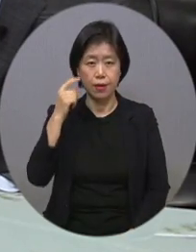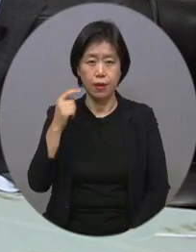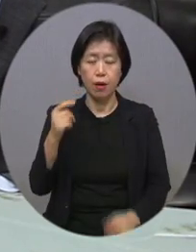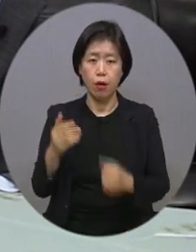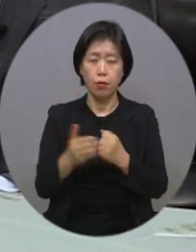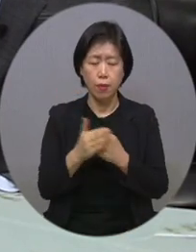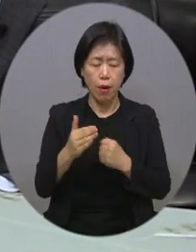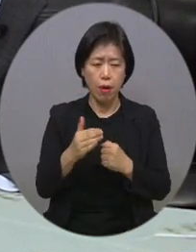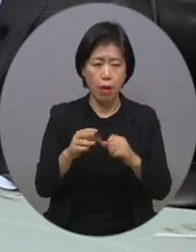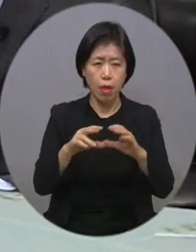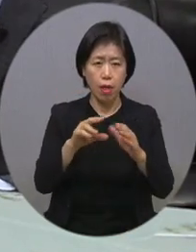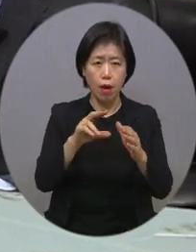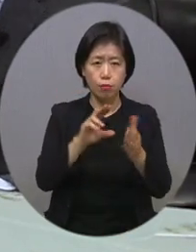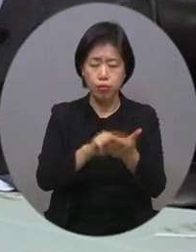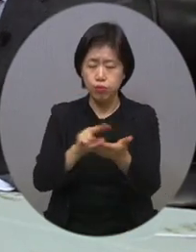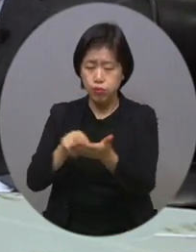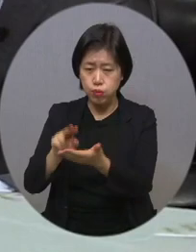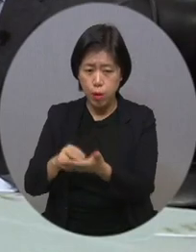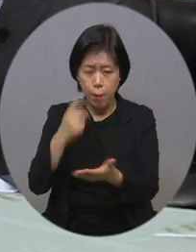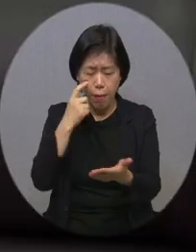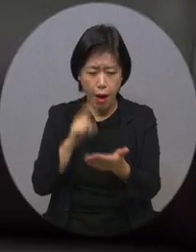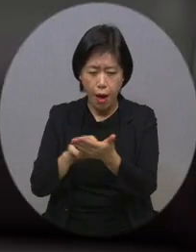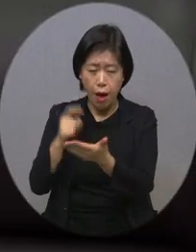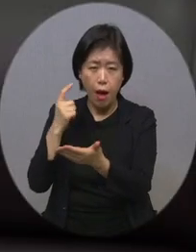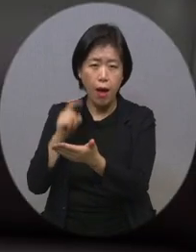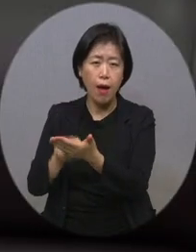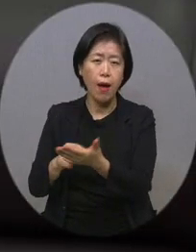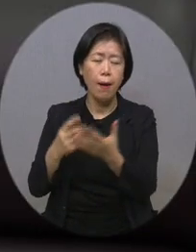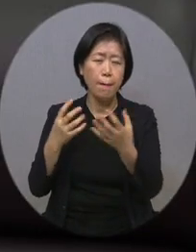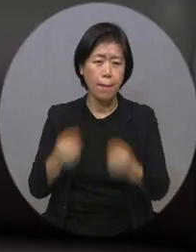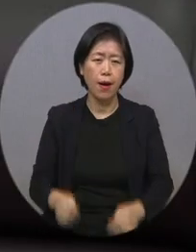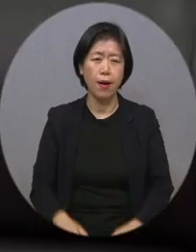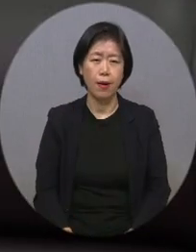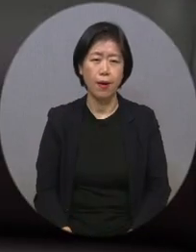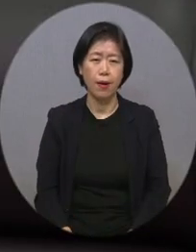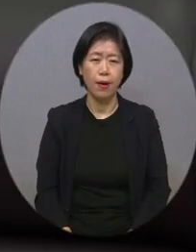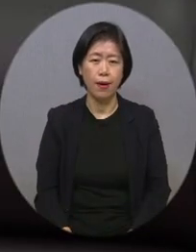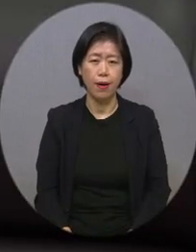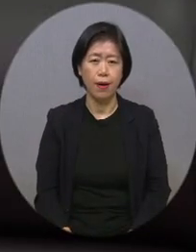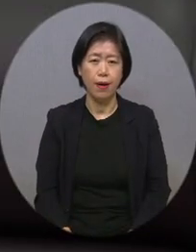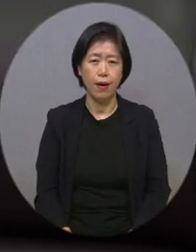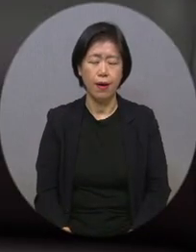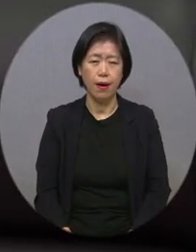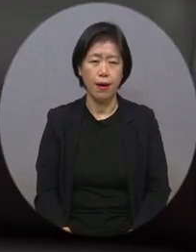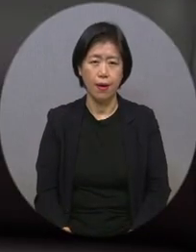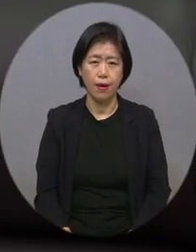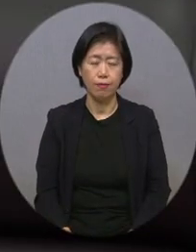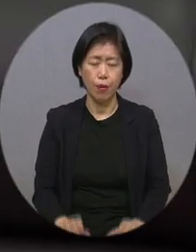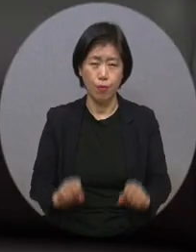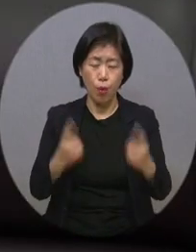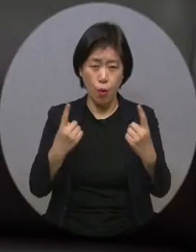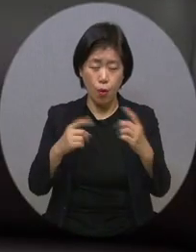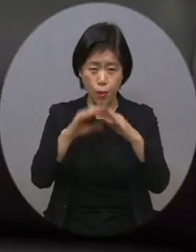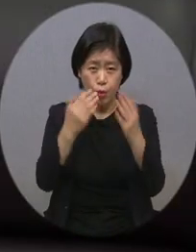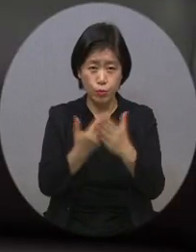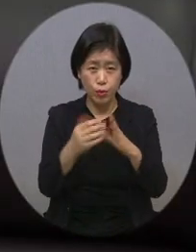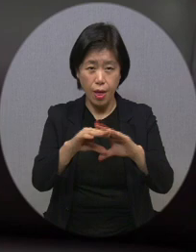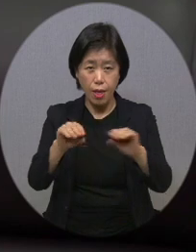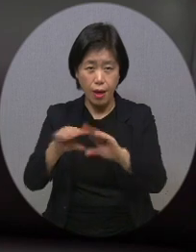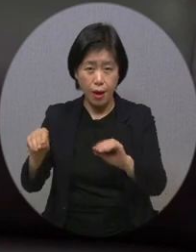할 과제들이 너무나 많은 거예요. 네. 네. 그래서 근데 이걸 읽어야 해결할 수는 없기 때문에 지금